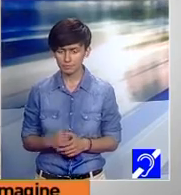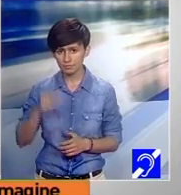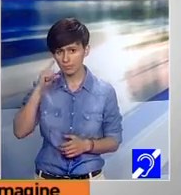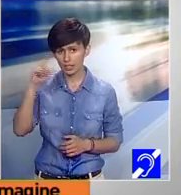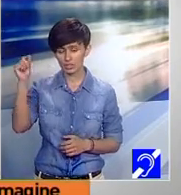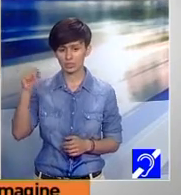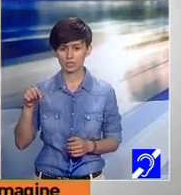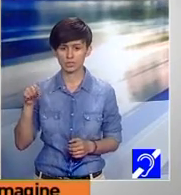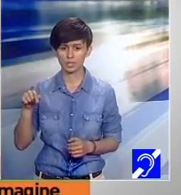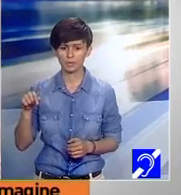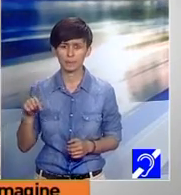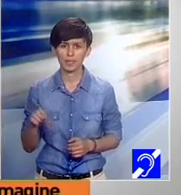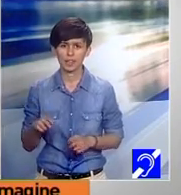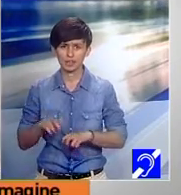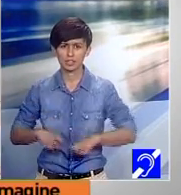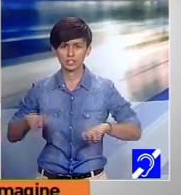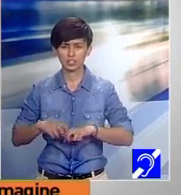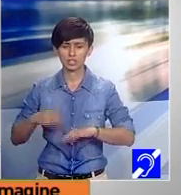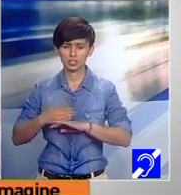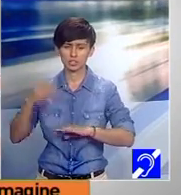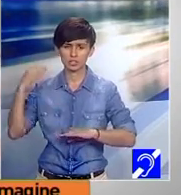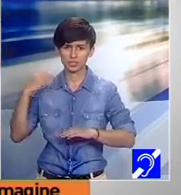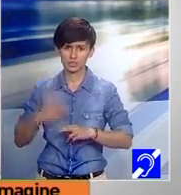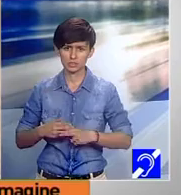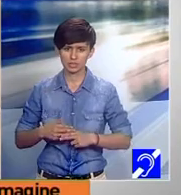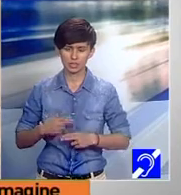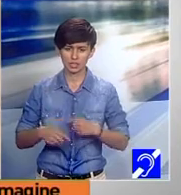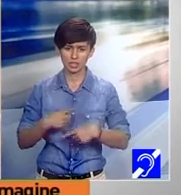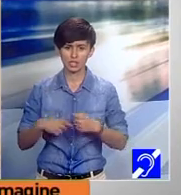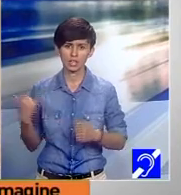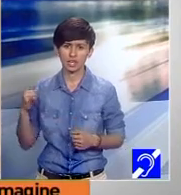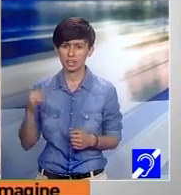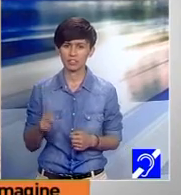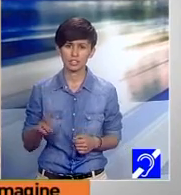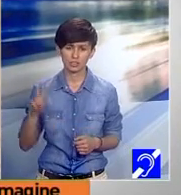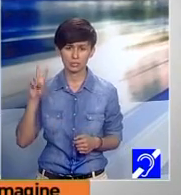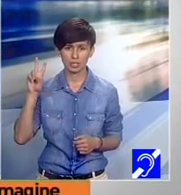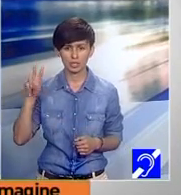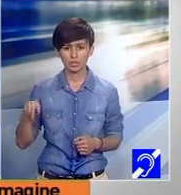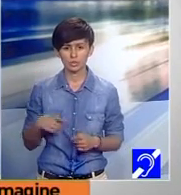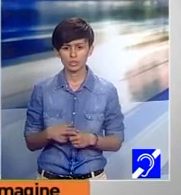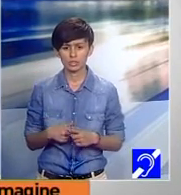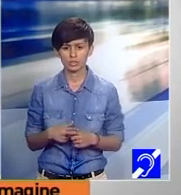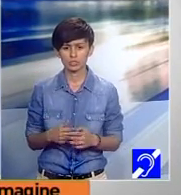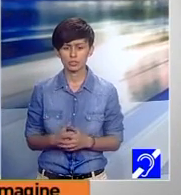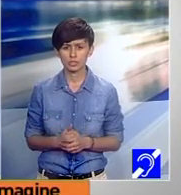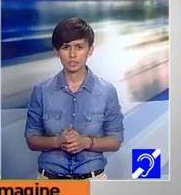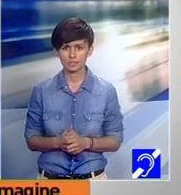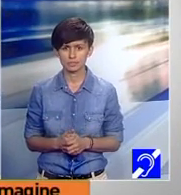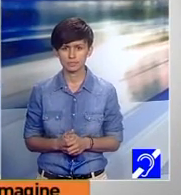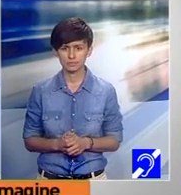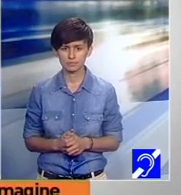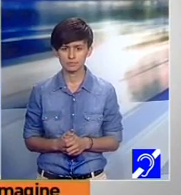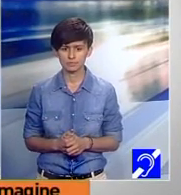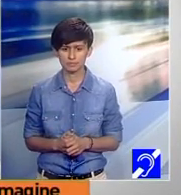acest screening a venit foarte târziu pentru noi, după 2 luni și jumătate. Dar noi, între timp, achiziționasem un